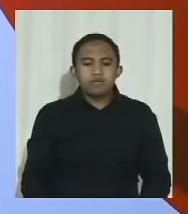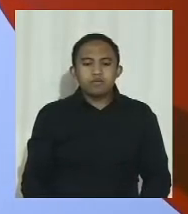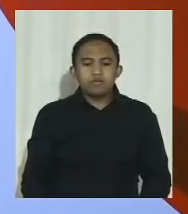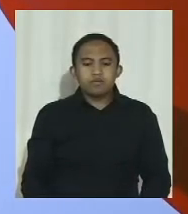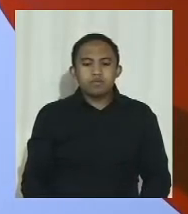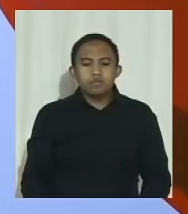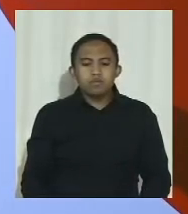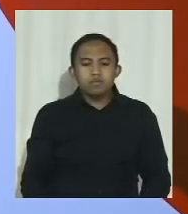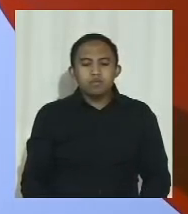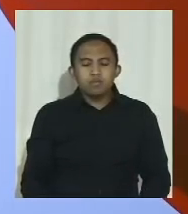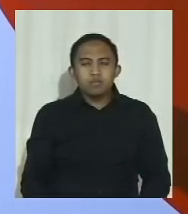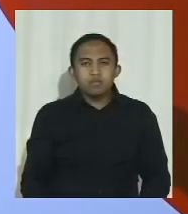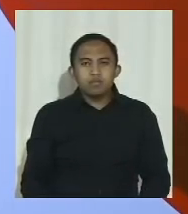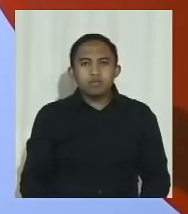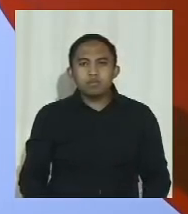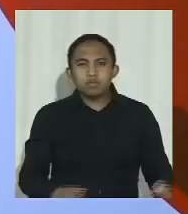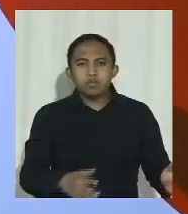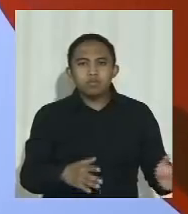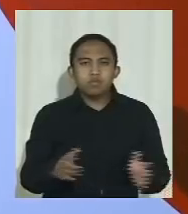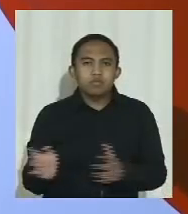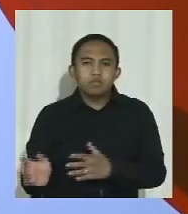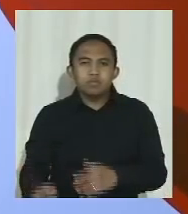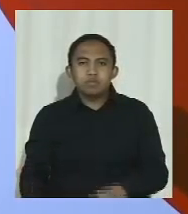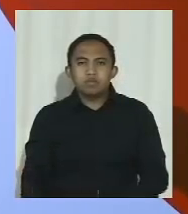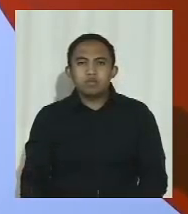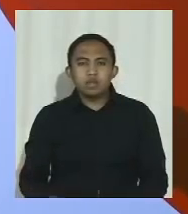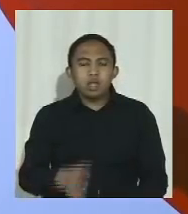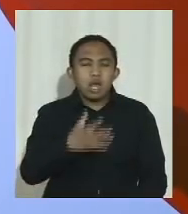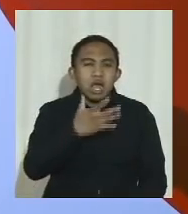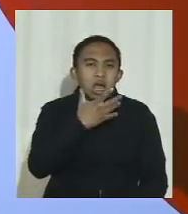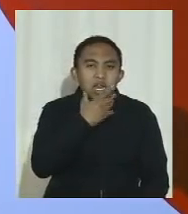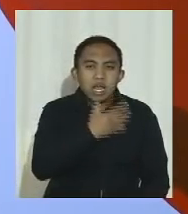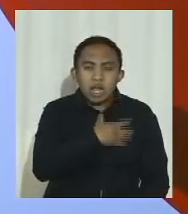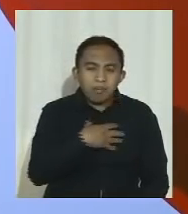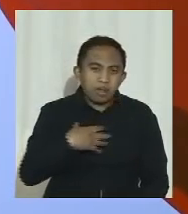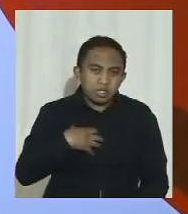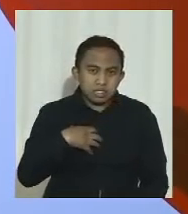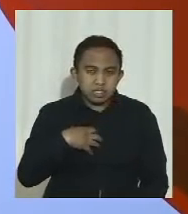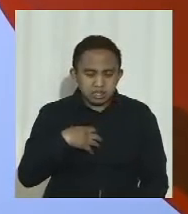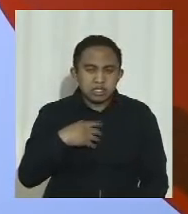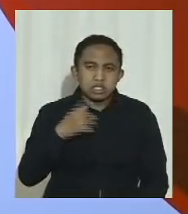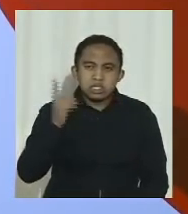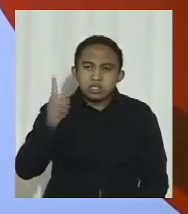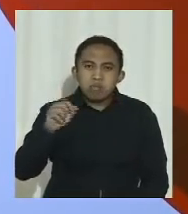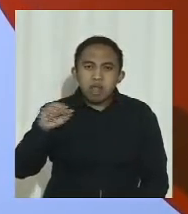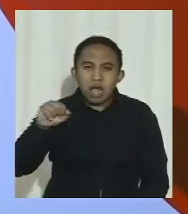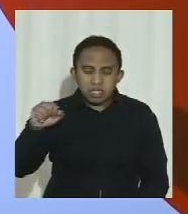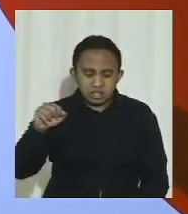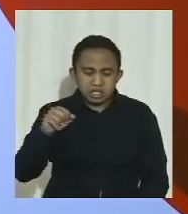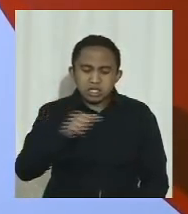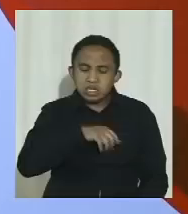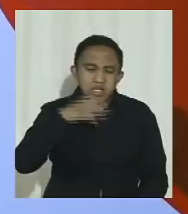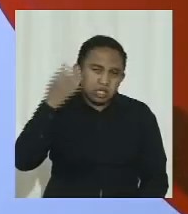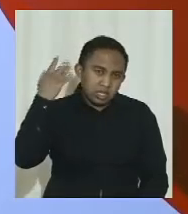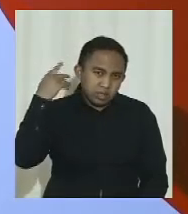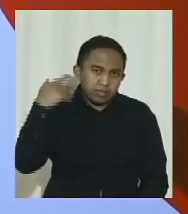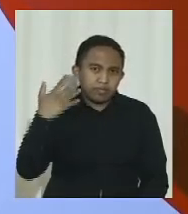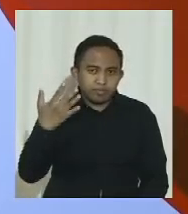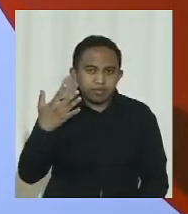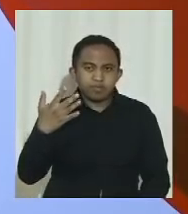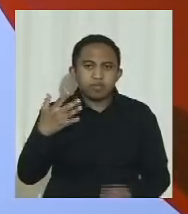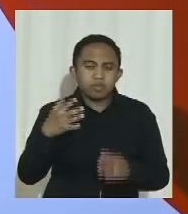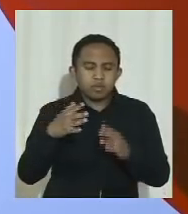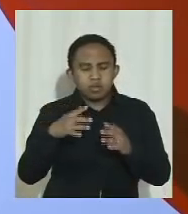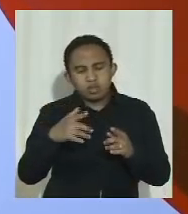Anisan'ireo namaha tamin'ny ampahan'ny fahasahiranan'ireo ray aman-dreny voatery miasa nandritra ny fiiboana toy ny mpitsabo,